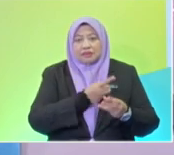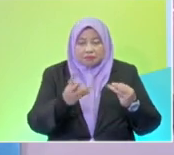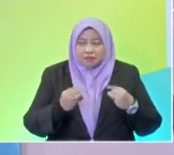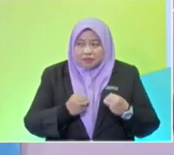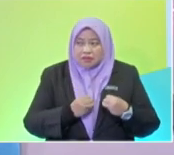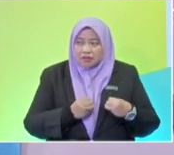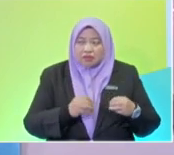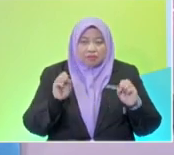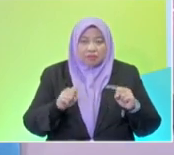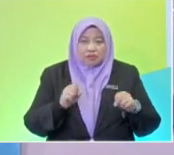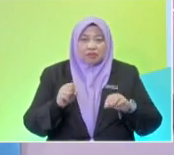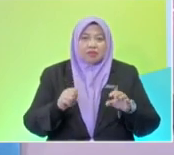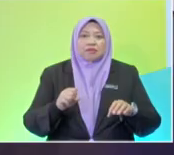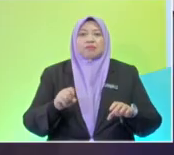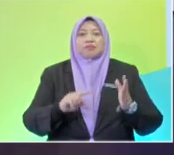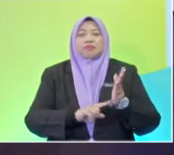oke